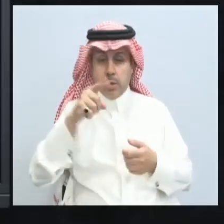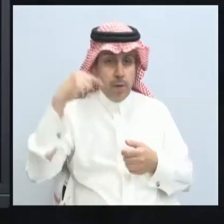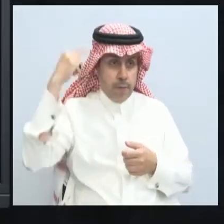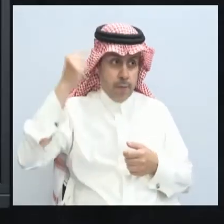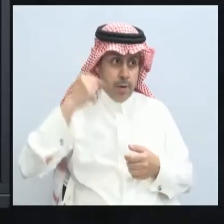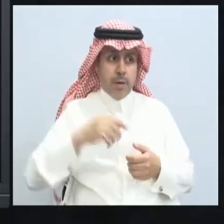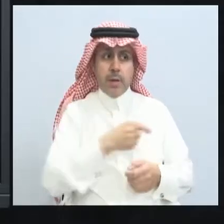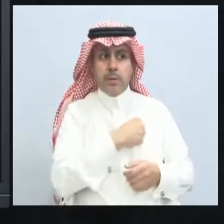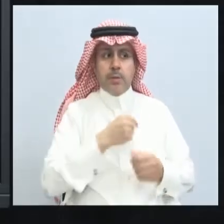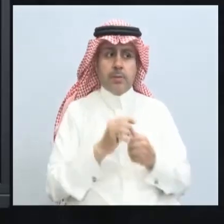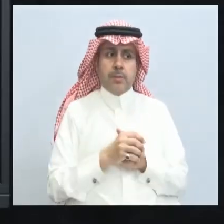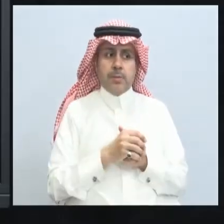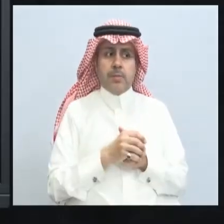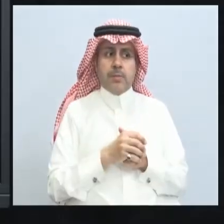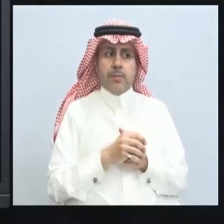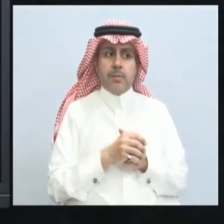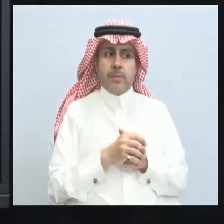ان تخبرنا عن هذه